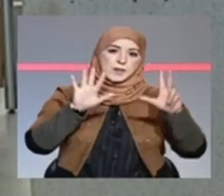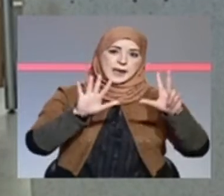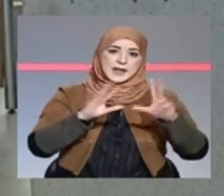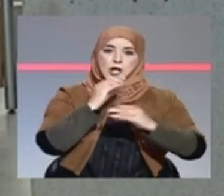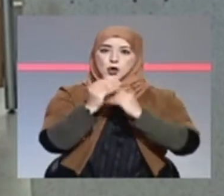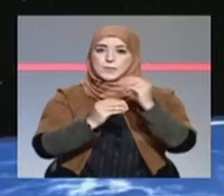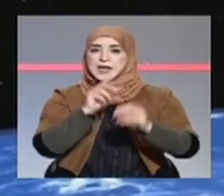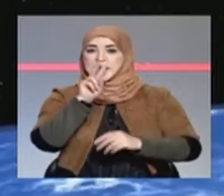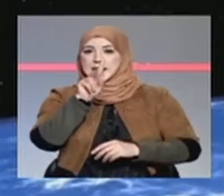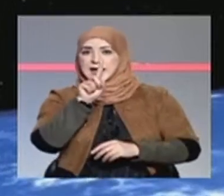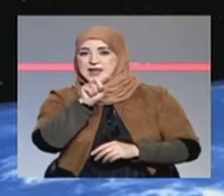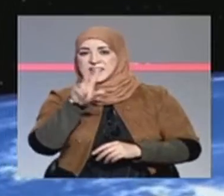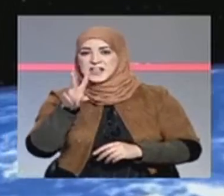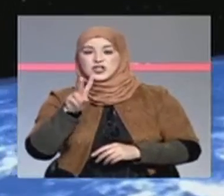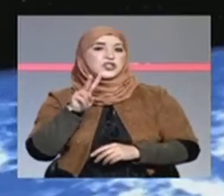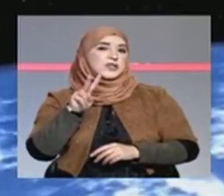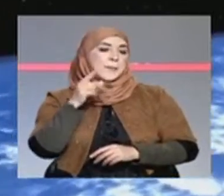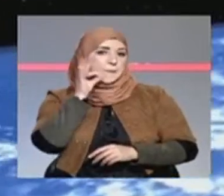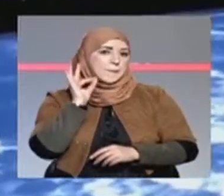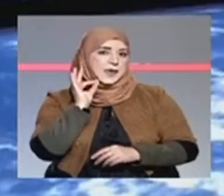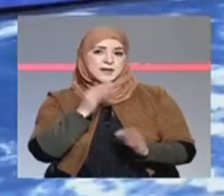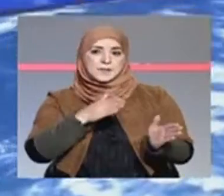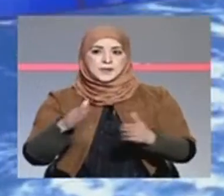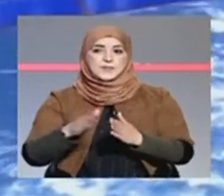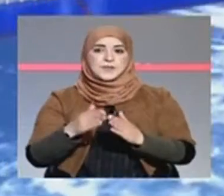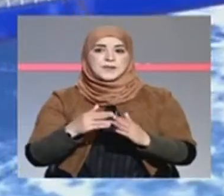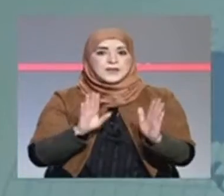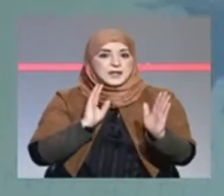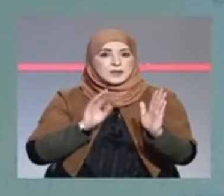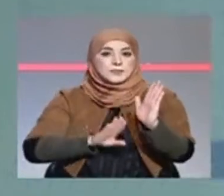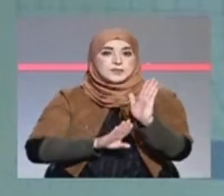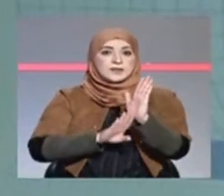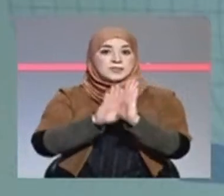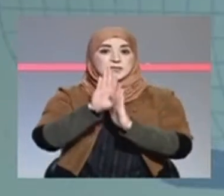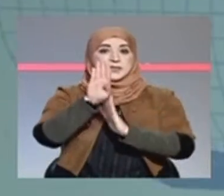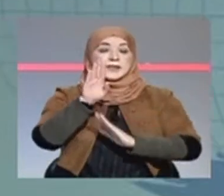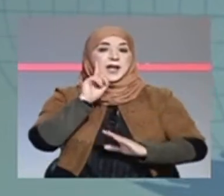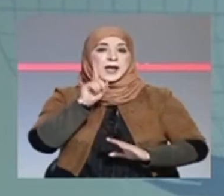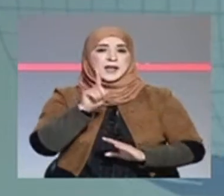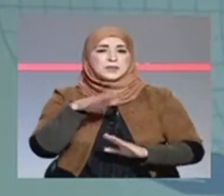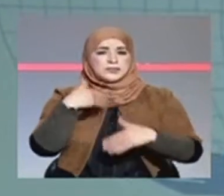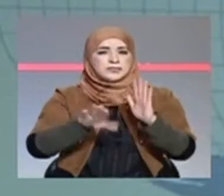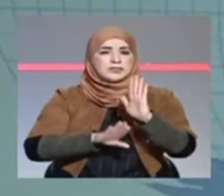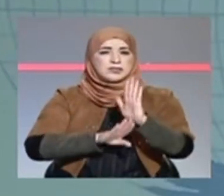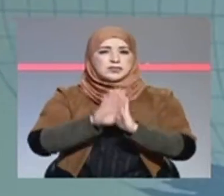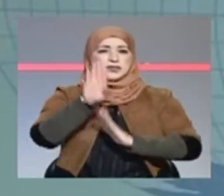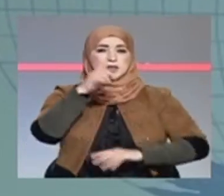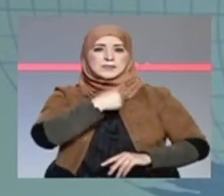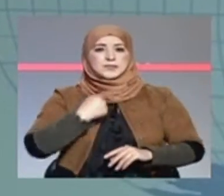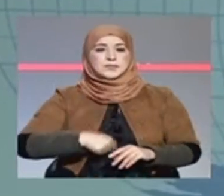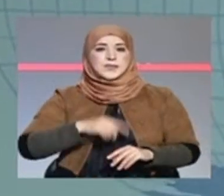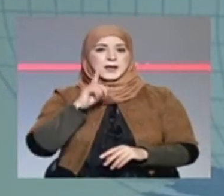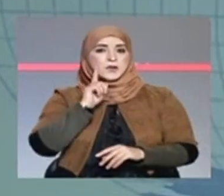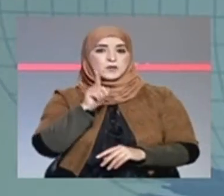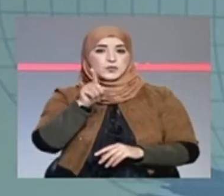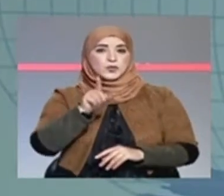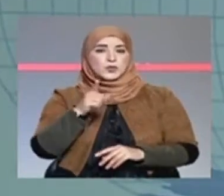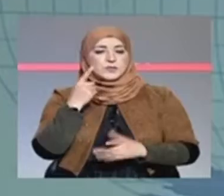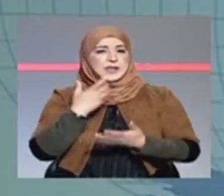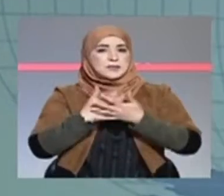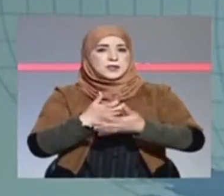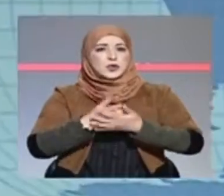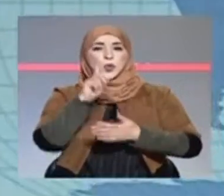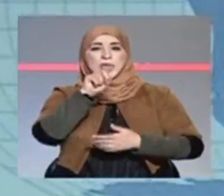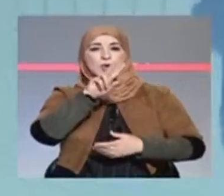وطناش بالمائه والصاروخ الذي فقدت وكاله الفلسطينيه السيطره عليه بعد الاخلاقيين يعني ت ابريل الماضي في الفضاء يزين واحدا